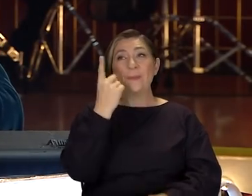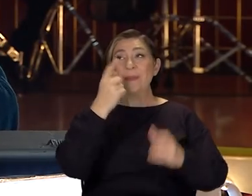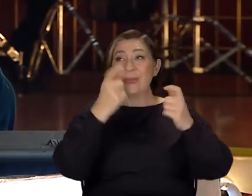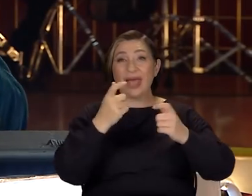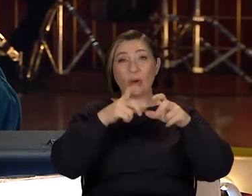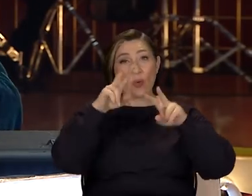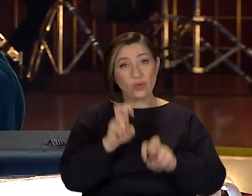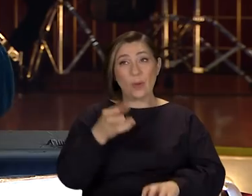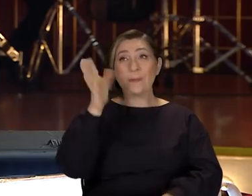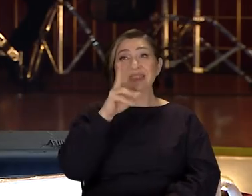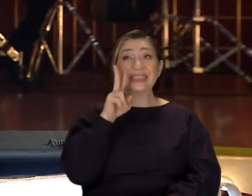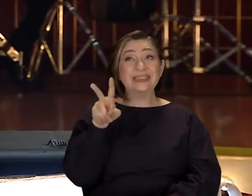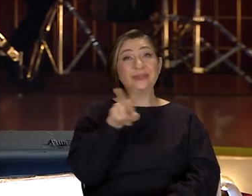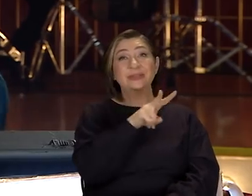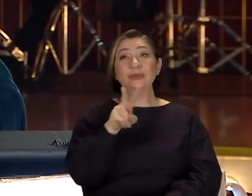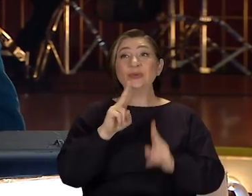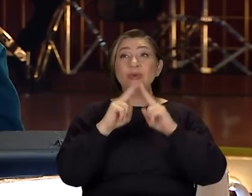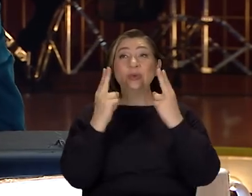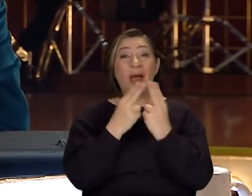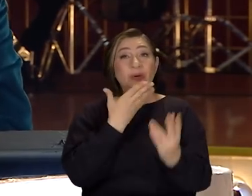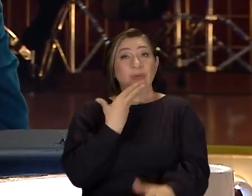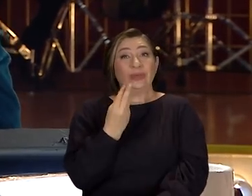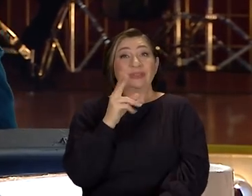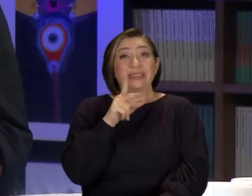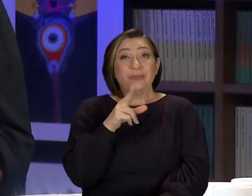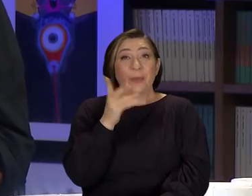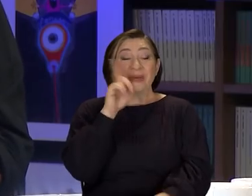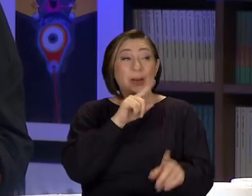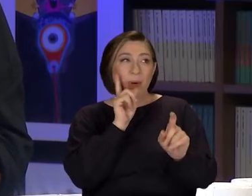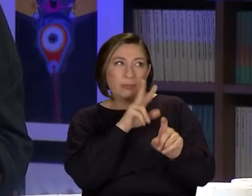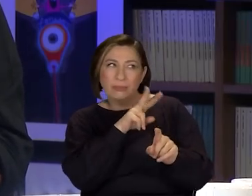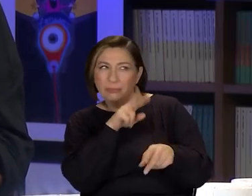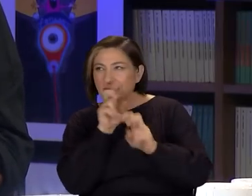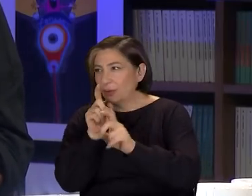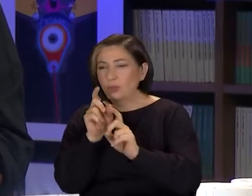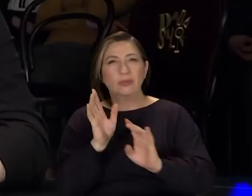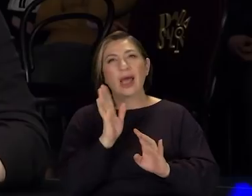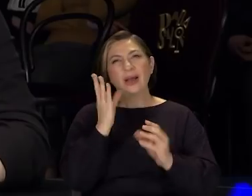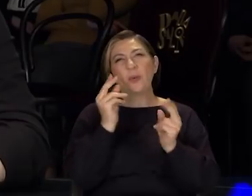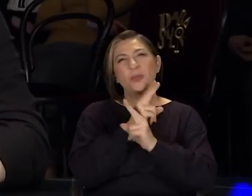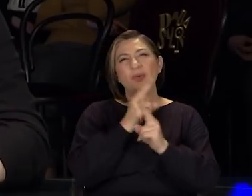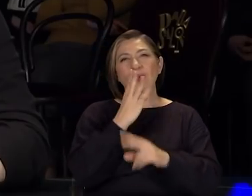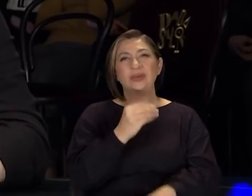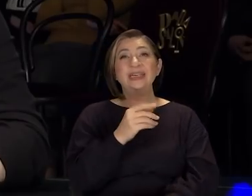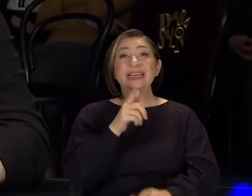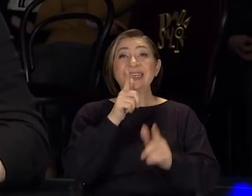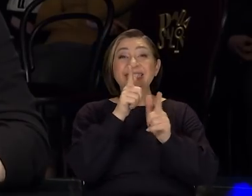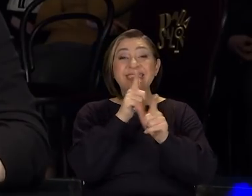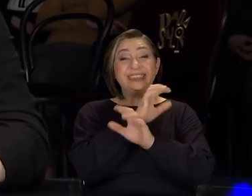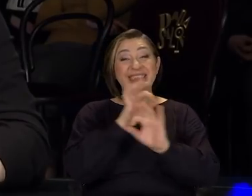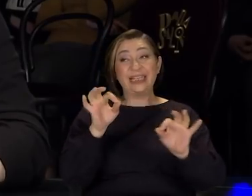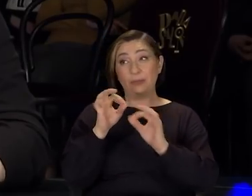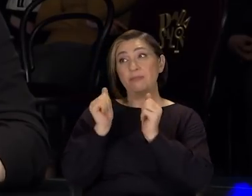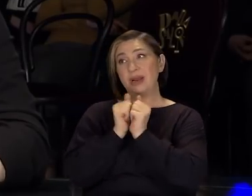oturup başkalarına bakıp biz dünya güzeliymişiz gibi hani başkalarına bakıp dedikodu yapmak hakikaten komik oluyor. Sessizliğin birlikteliği